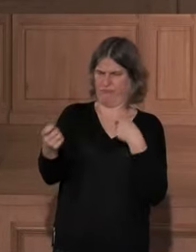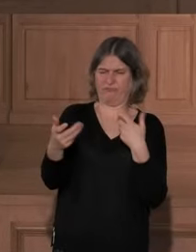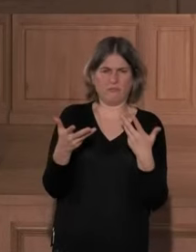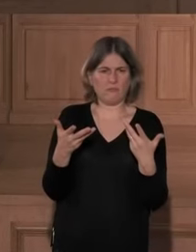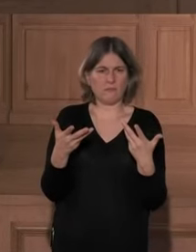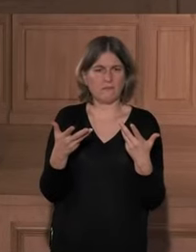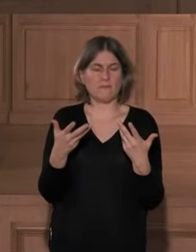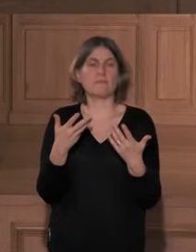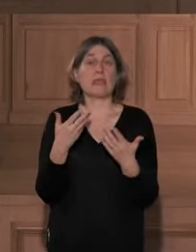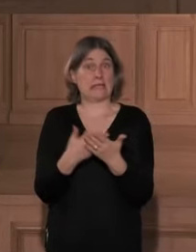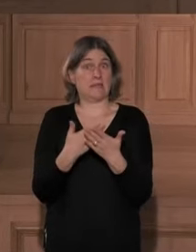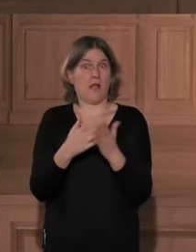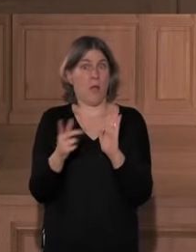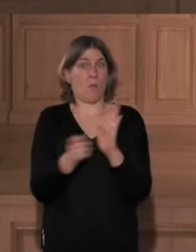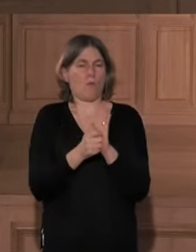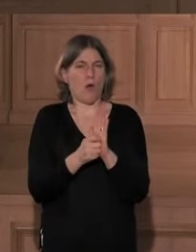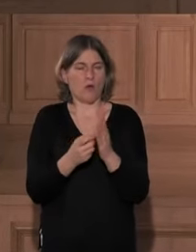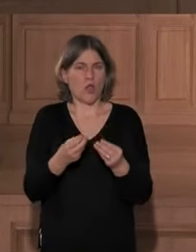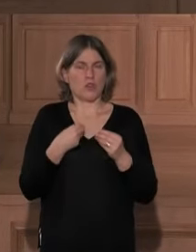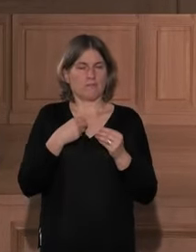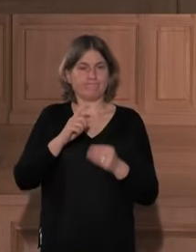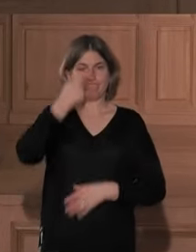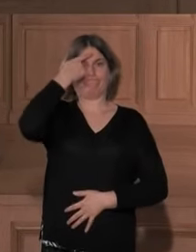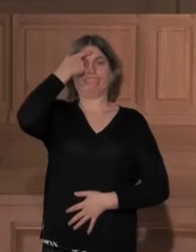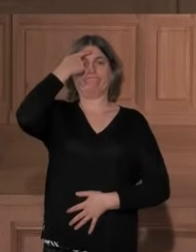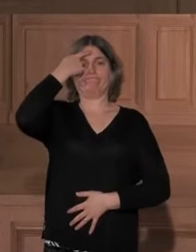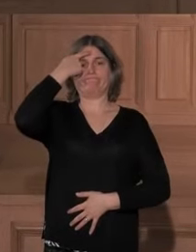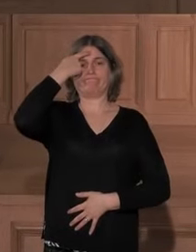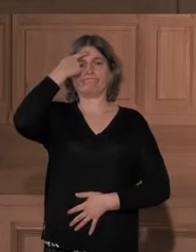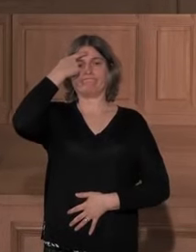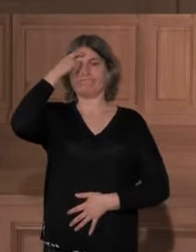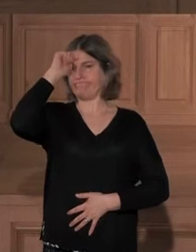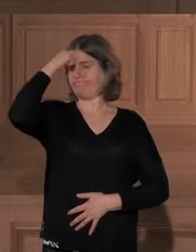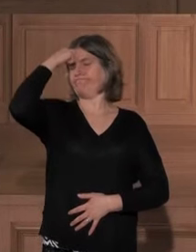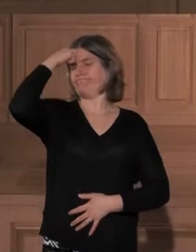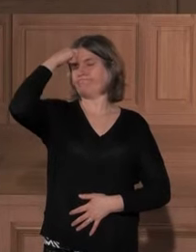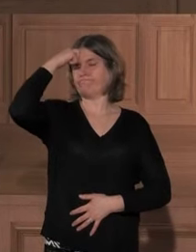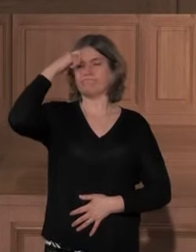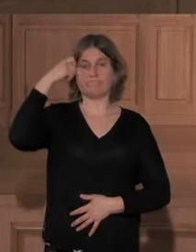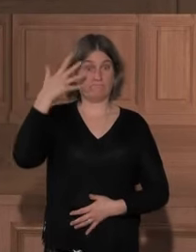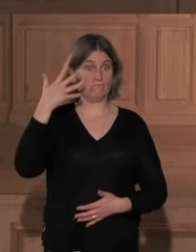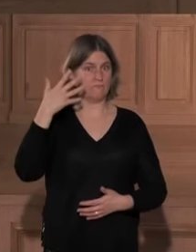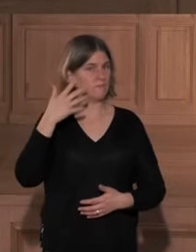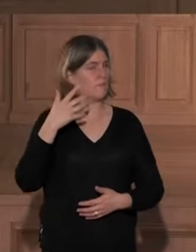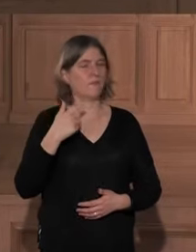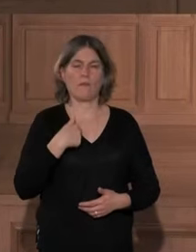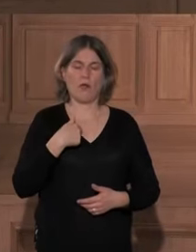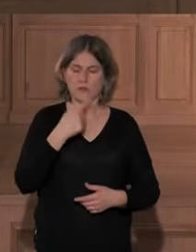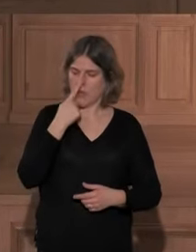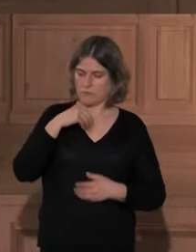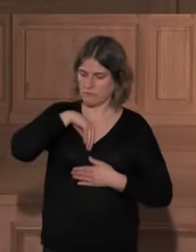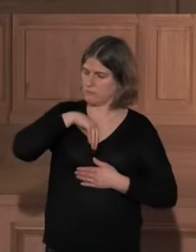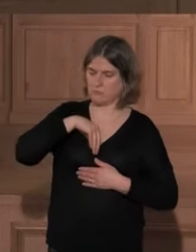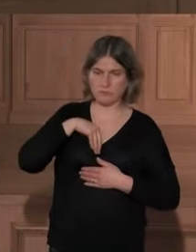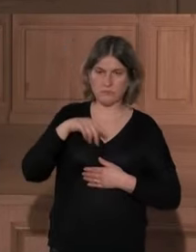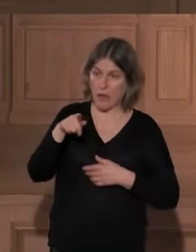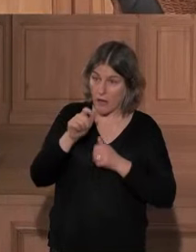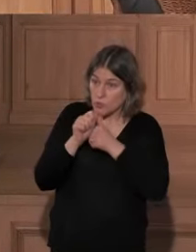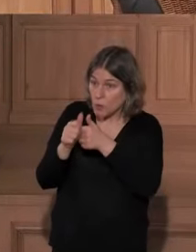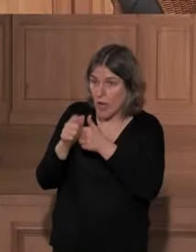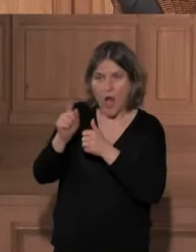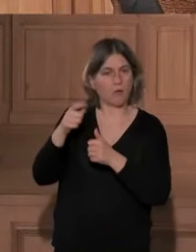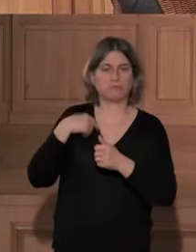fait, cette prise de conscience, elle est importante dans le moment où je la prends, parce que je me dis non, je ne vais pas faire ce qu'on me dit.